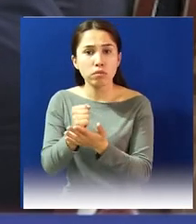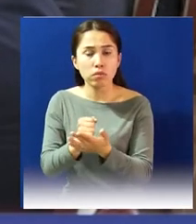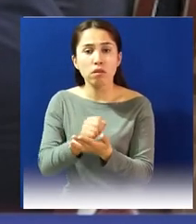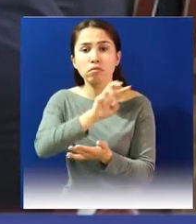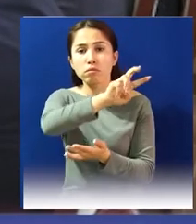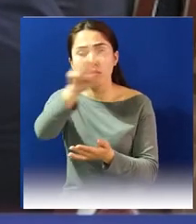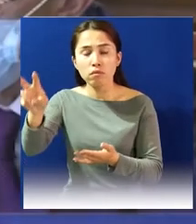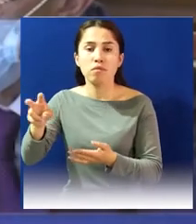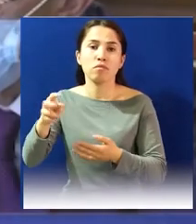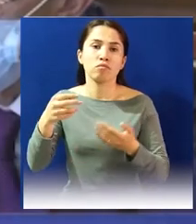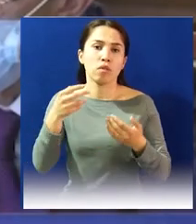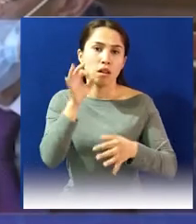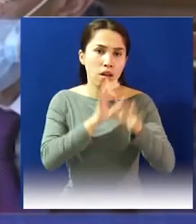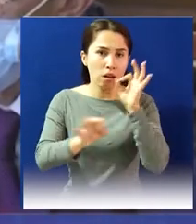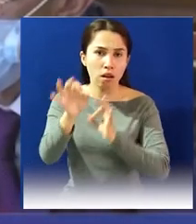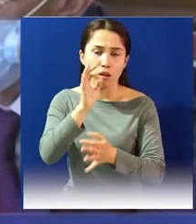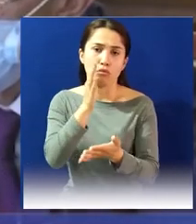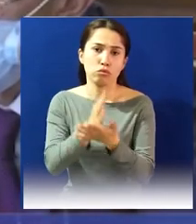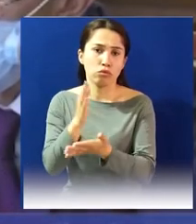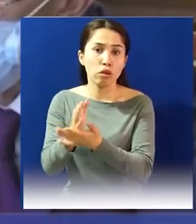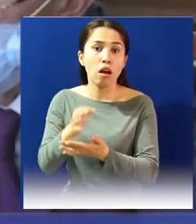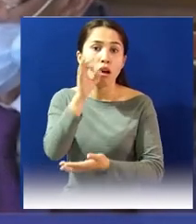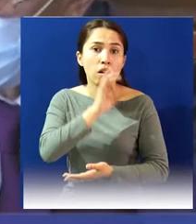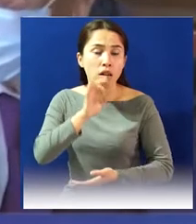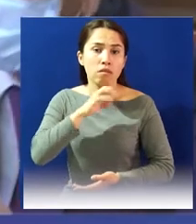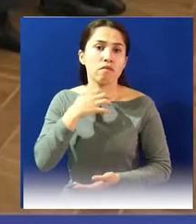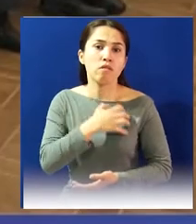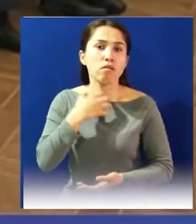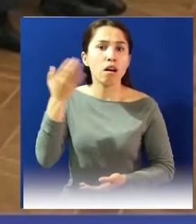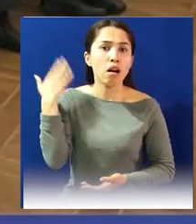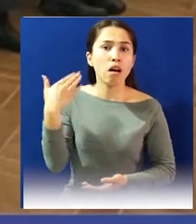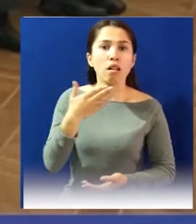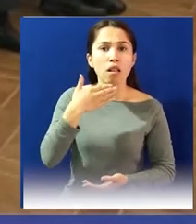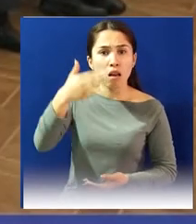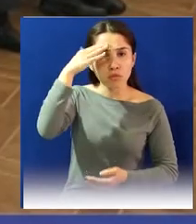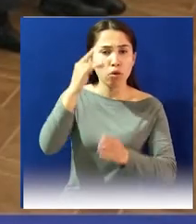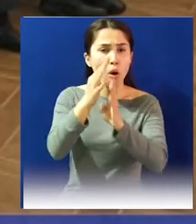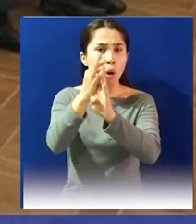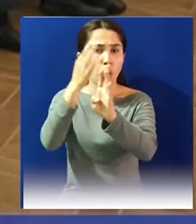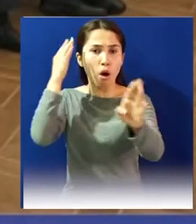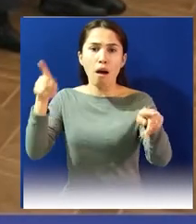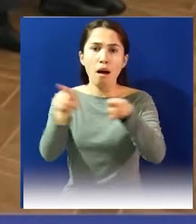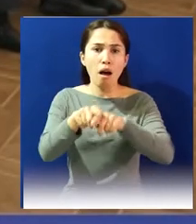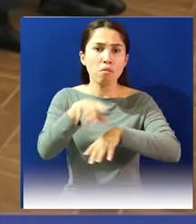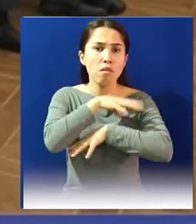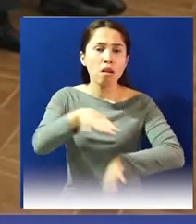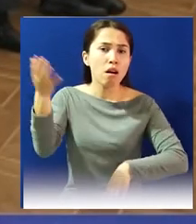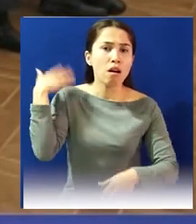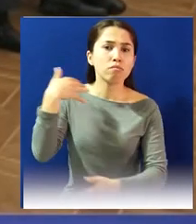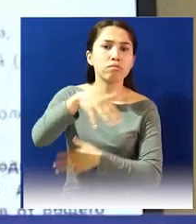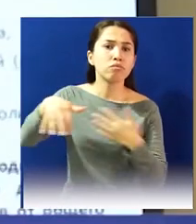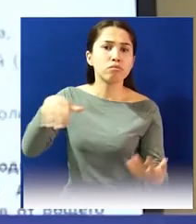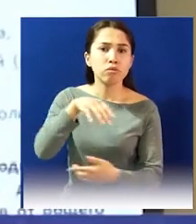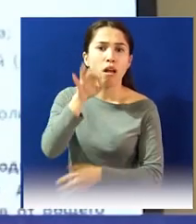ақпараттық сүймелдеуге айрықша назар аударуды тапсырды. Алдағы мәслихаттар сайлауы алғаш рет партиялық тізімдер бойынша өтпек, сондай-ақ алғаш рет заңнамалық деңгейде